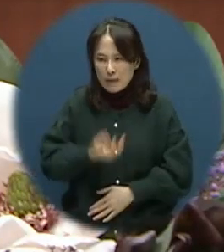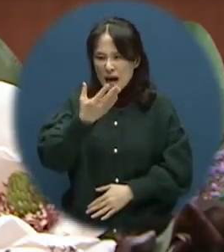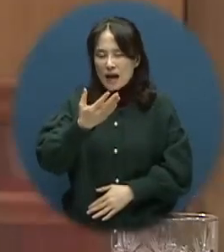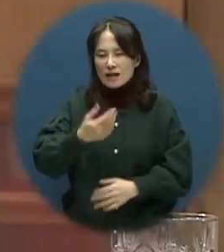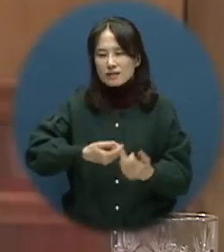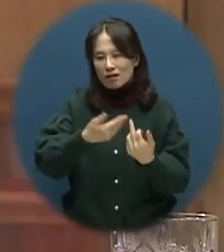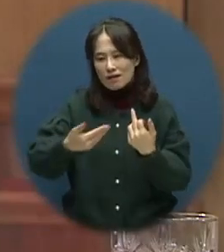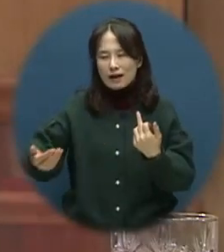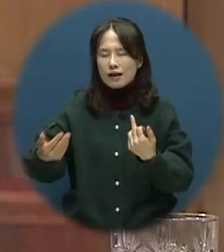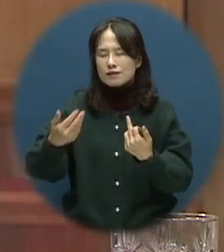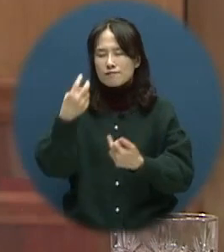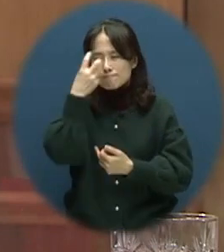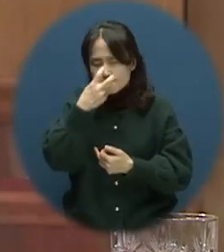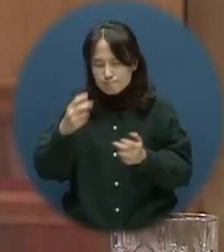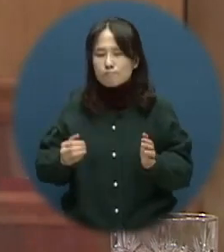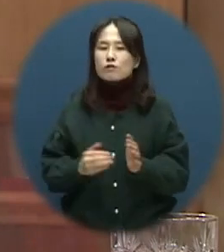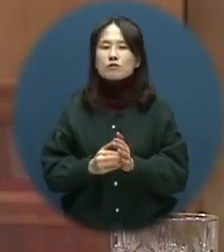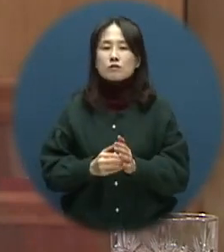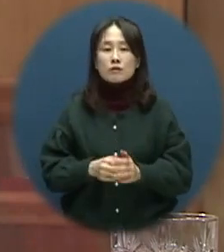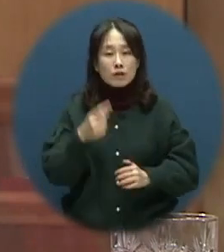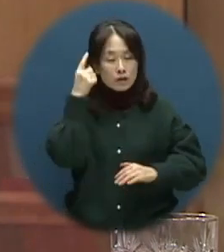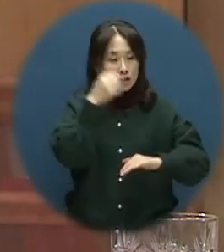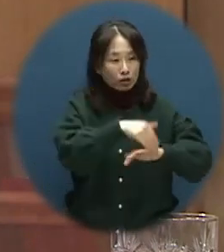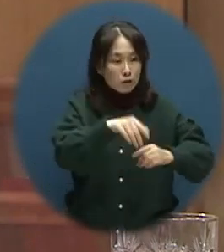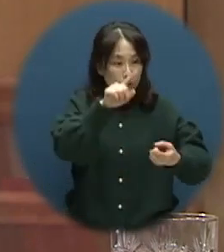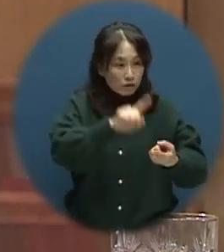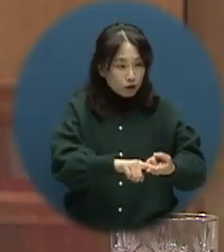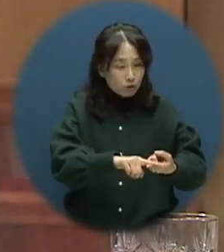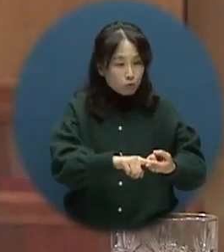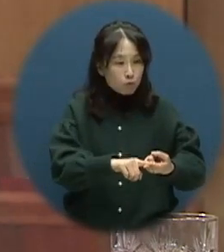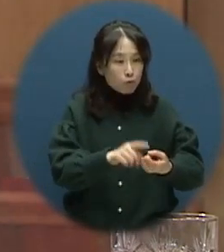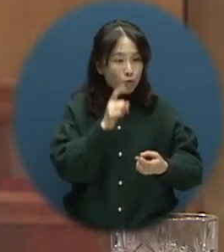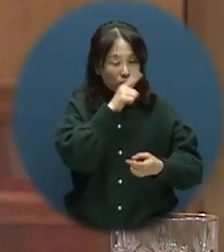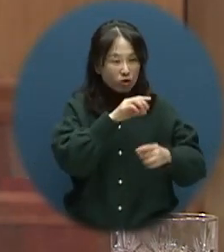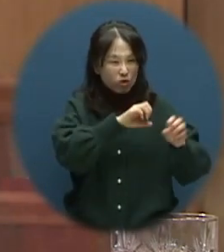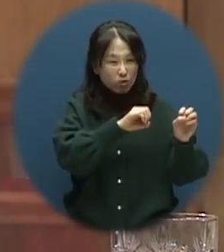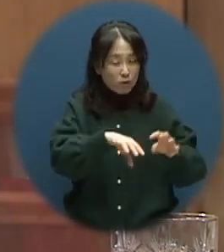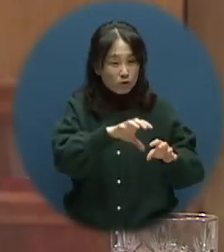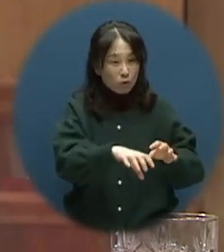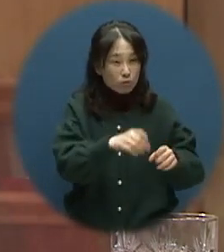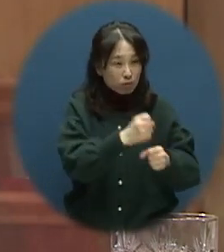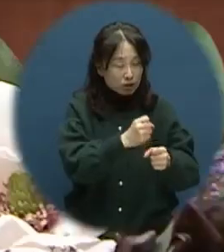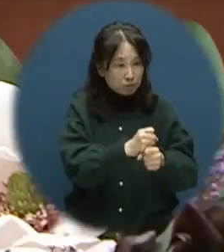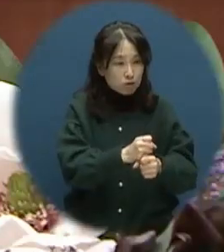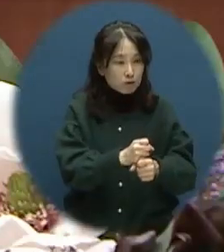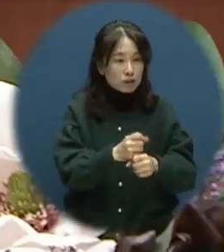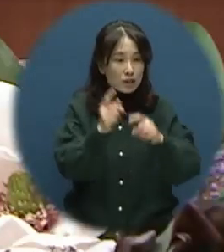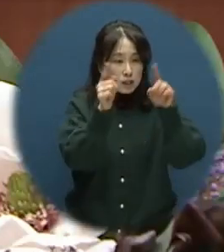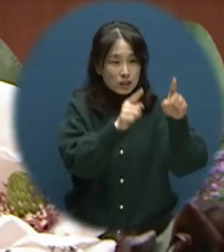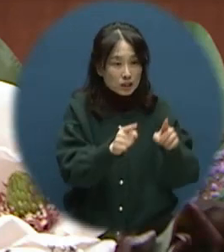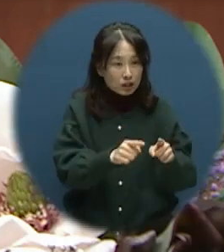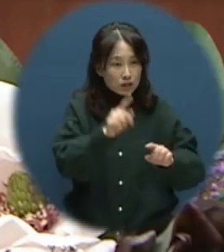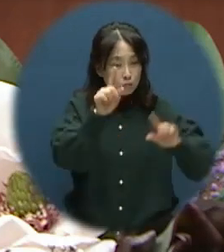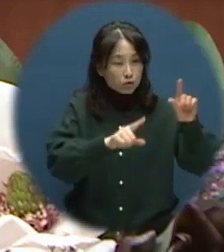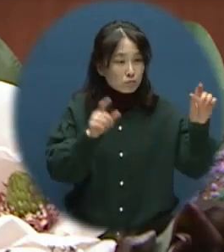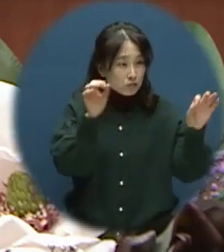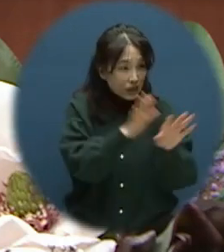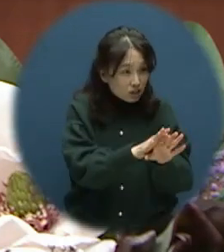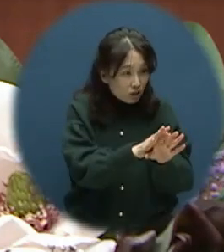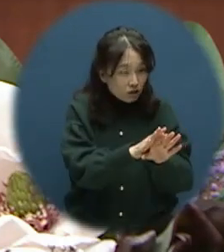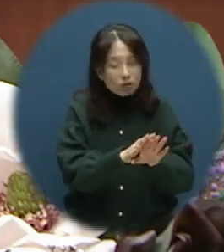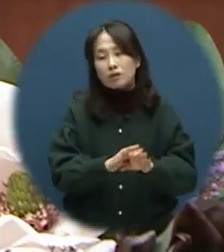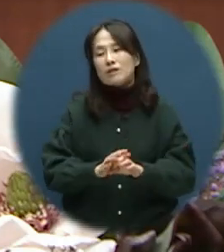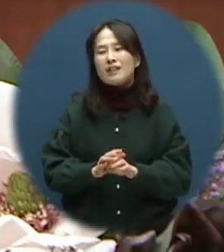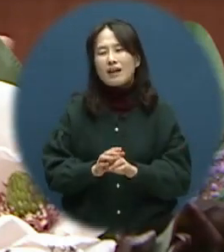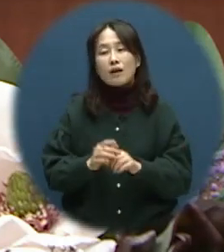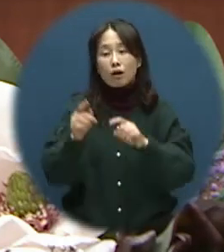원래 계획대로 쓰레기 매립장을 했다면 그 한반도 지형도 사라졌던 거예요? 지형은 사라지지 않았겠죠. 지형은 사라지지 않고